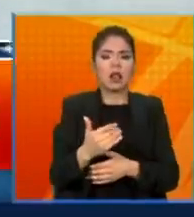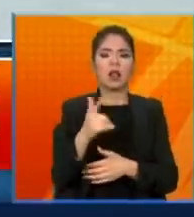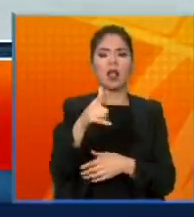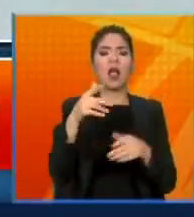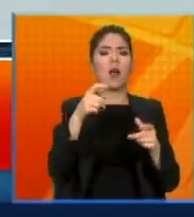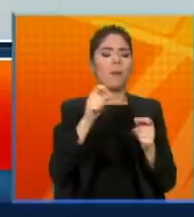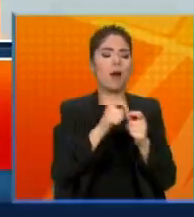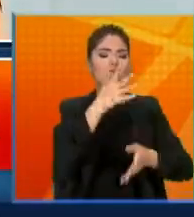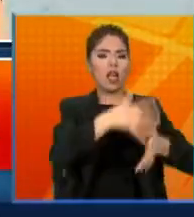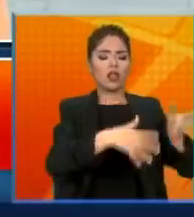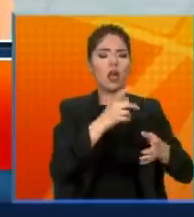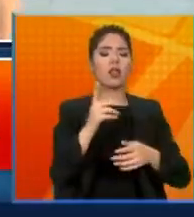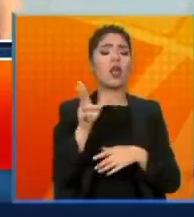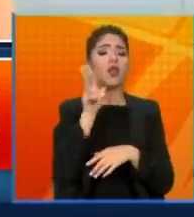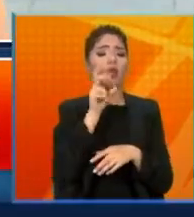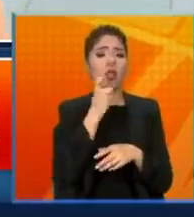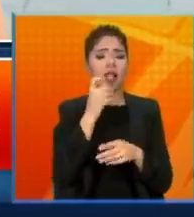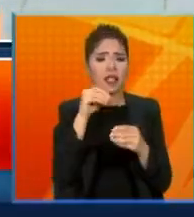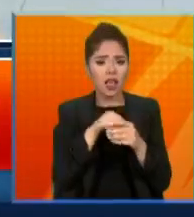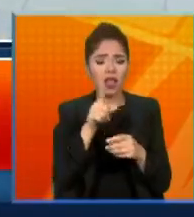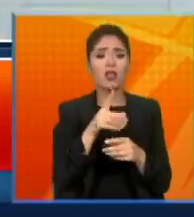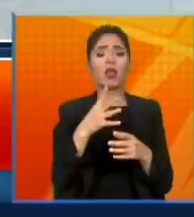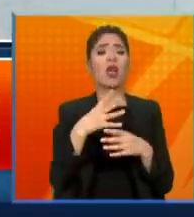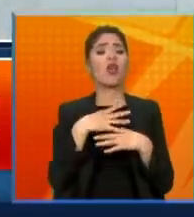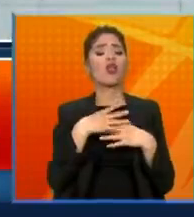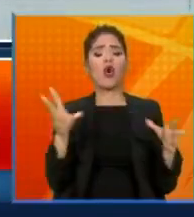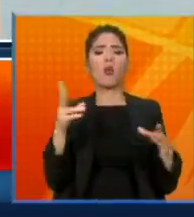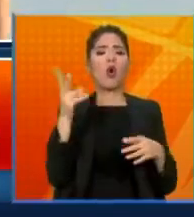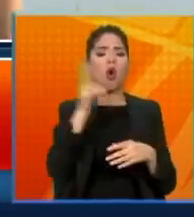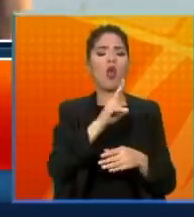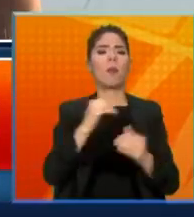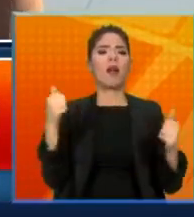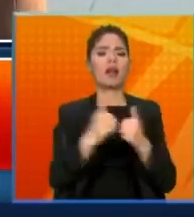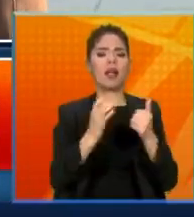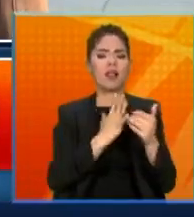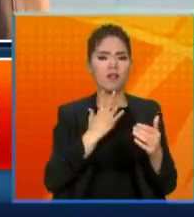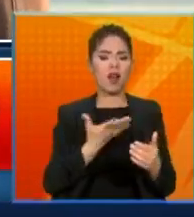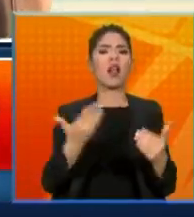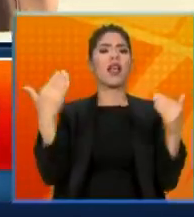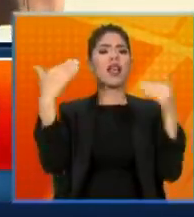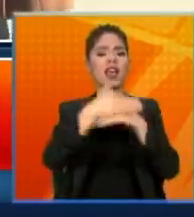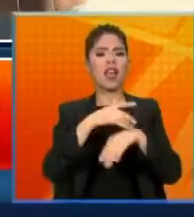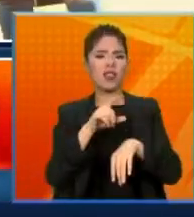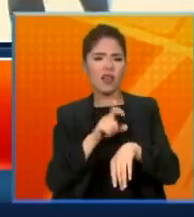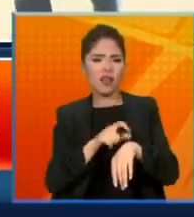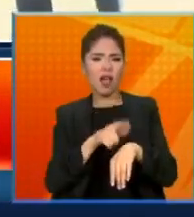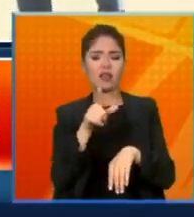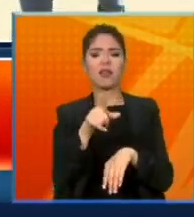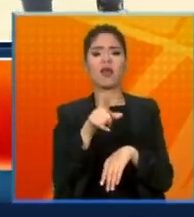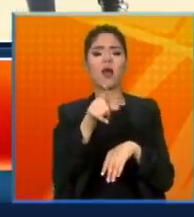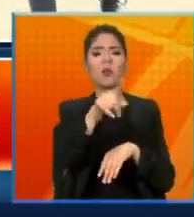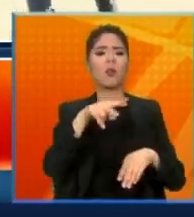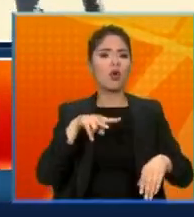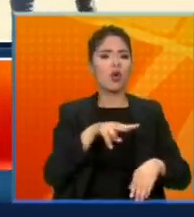Caddesi son yıllarda sık sık ölümcül kazalarla adından söz ettiriyor. Öyle ki gece yarısı Bağdat Caddesi'nde işte bu